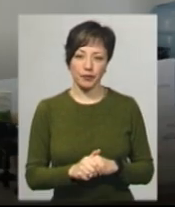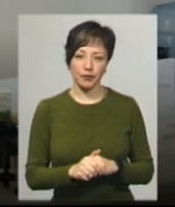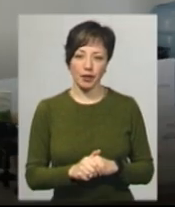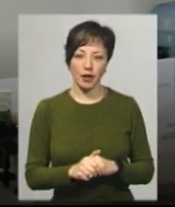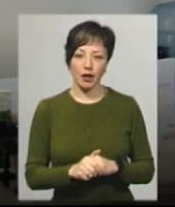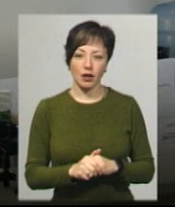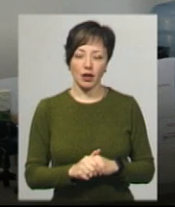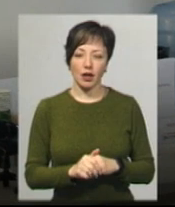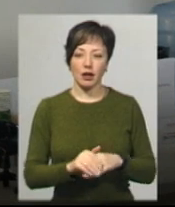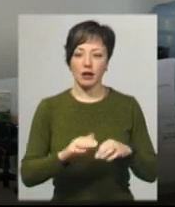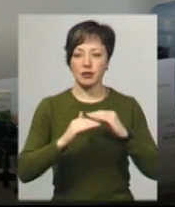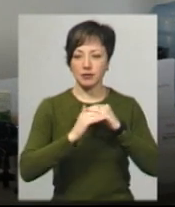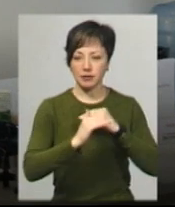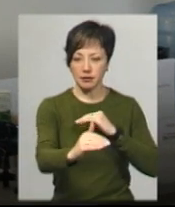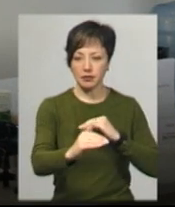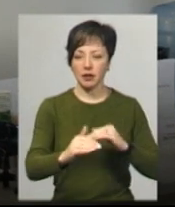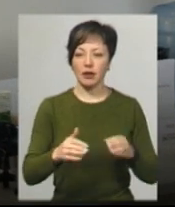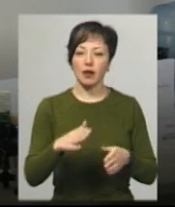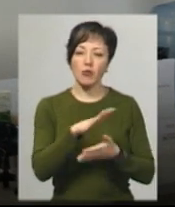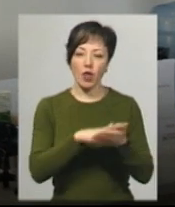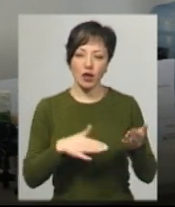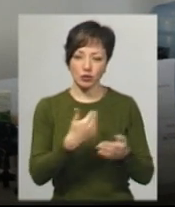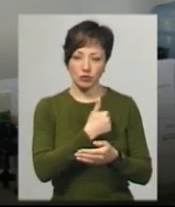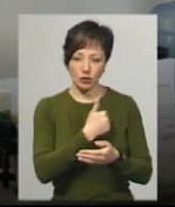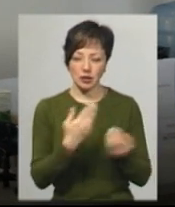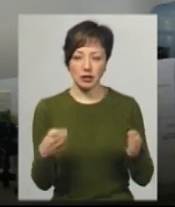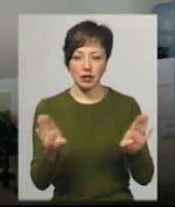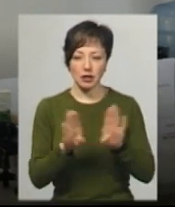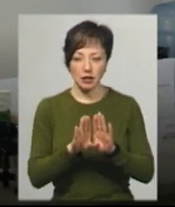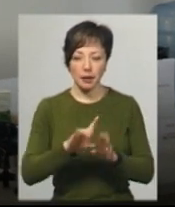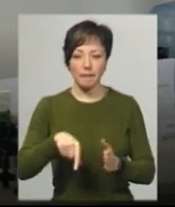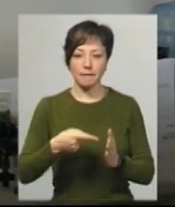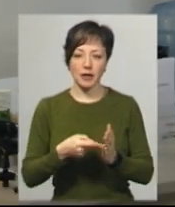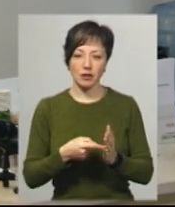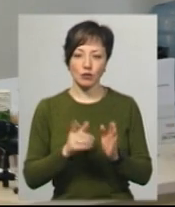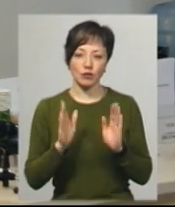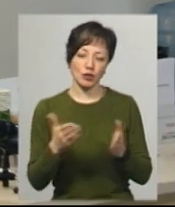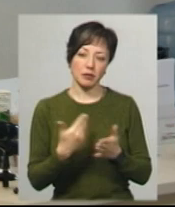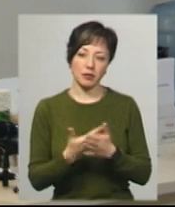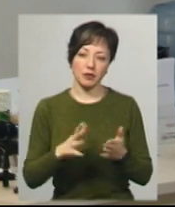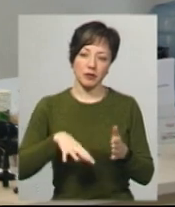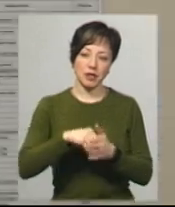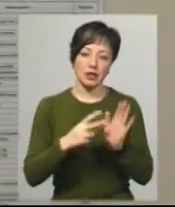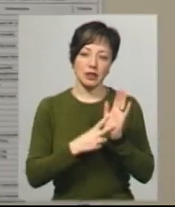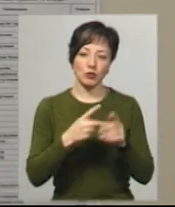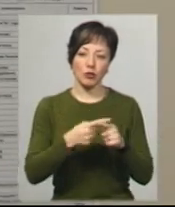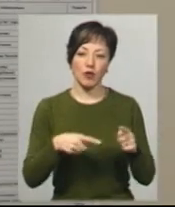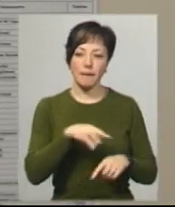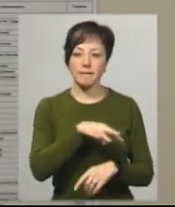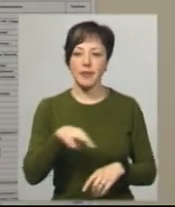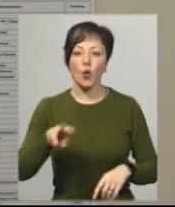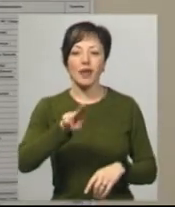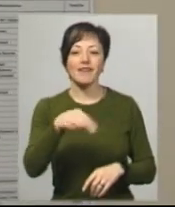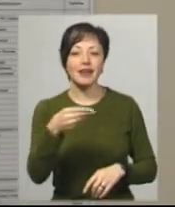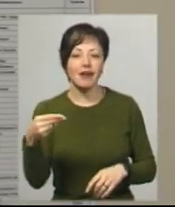розширення його, рекультивація з подальшим закриттям, буде місто обійдеться орієнтовно 7,5 мільйонів євро.